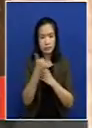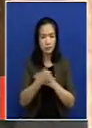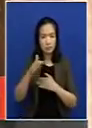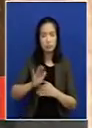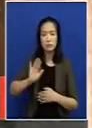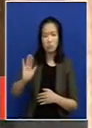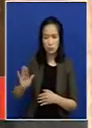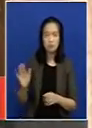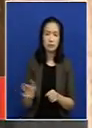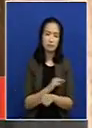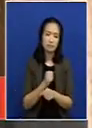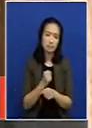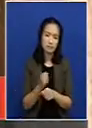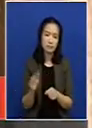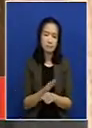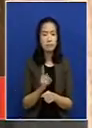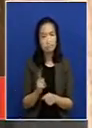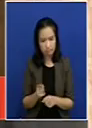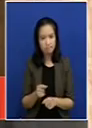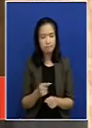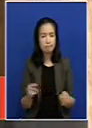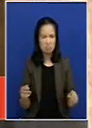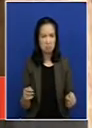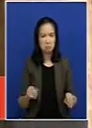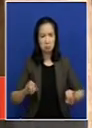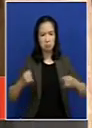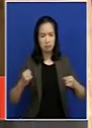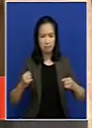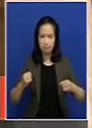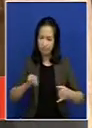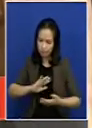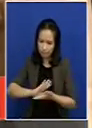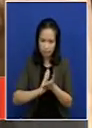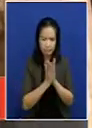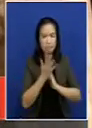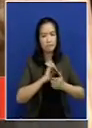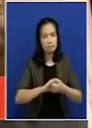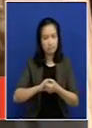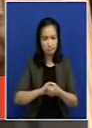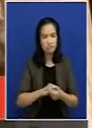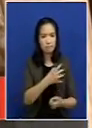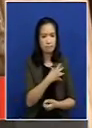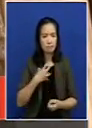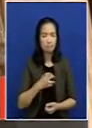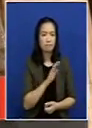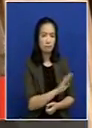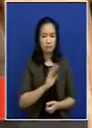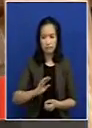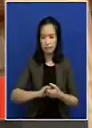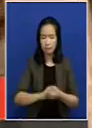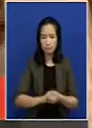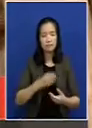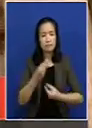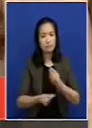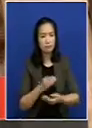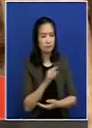นายโอบามาอย่างสมบูรณ์แบบในการหันมาปรับความสัมพันธ์ทางการทูตระดับปกติกับคิวบาและเดินหน้าขยายความสัมพันธ์ทางการ